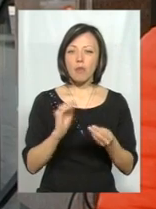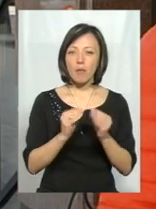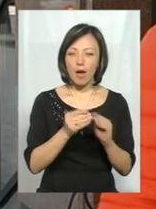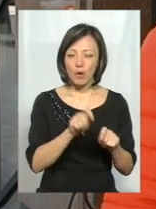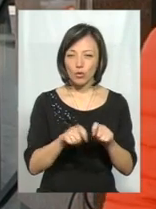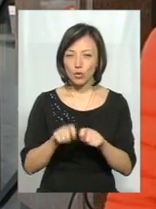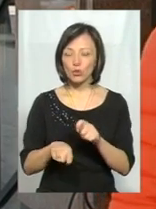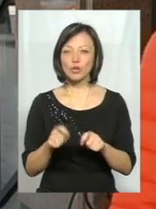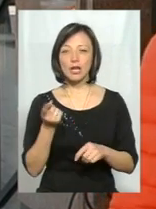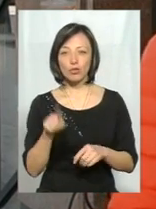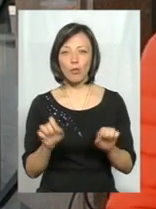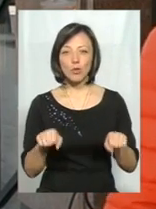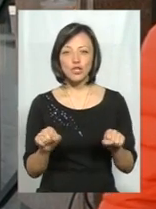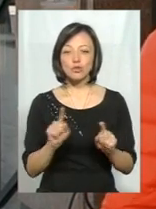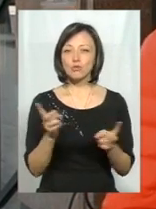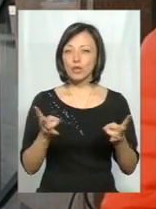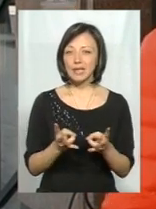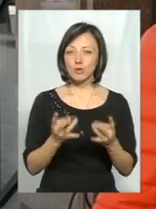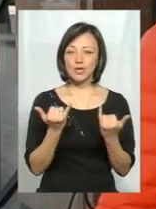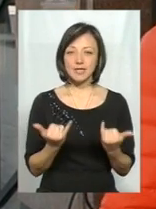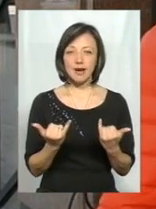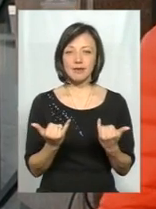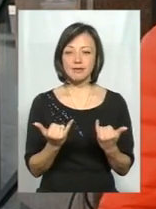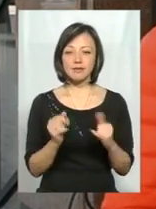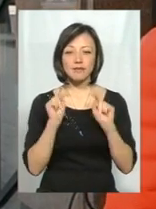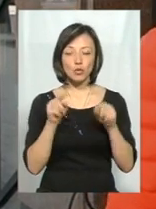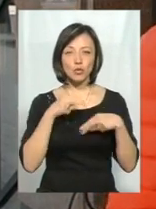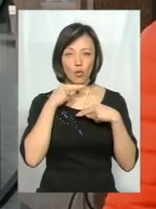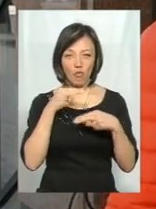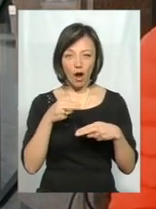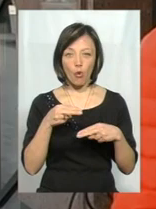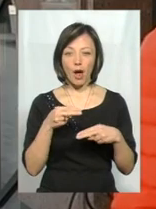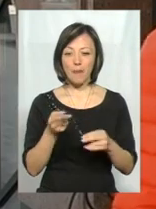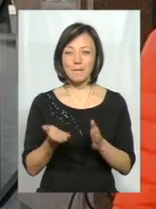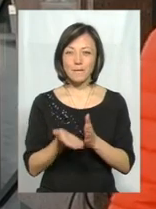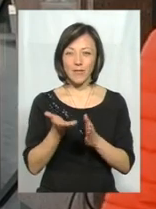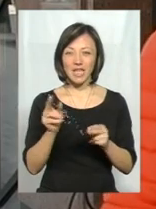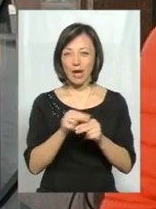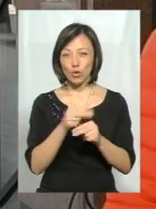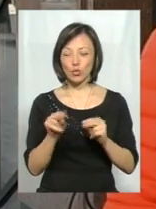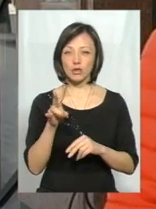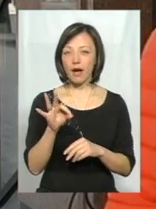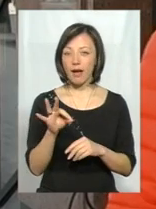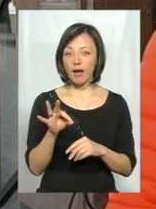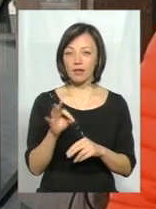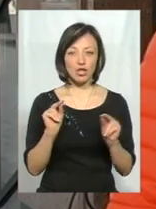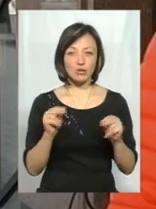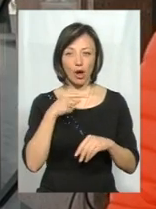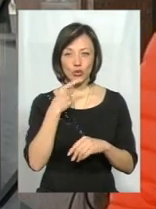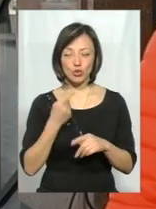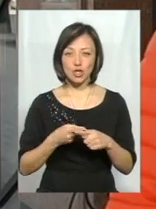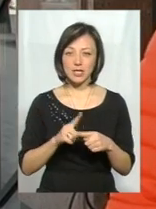контролюються. Тому, можливо, щось потрібно буде зараз на щось звернути увагу, підтягнути, але, ну, чесно кажучи,